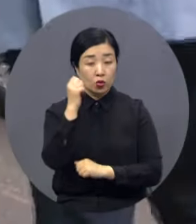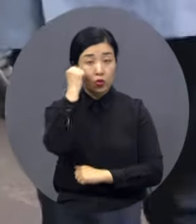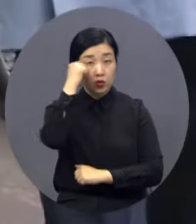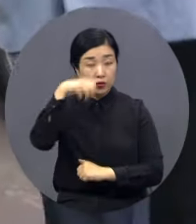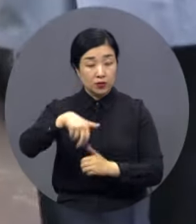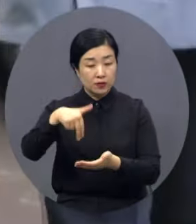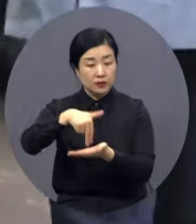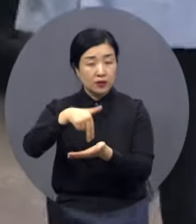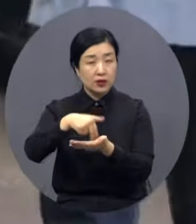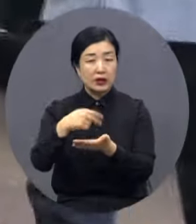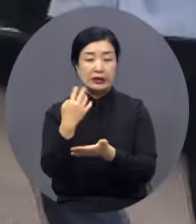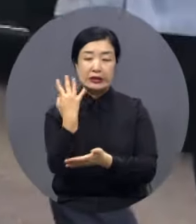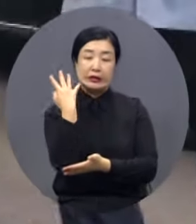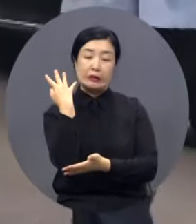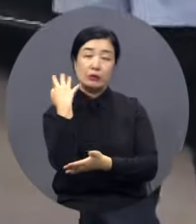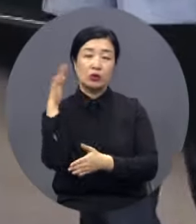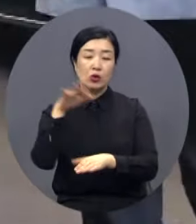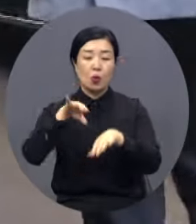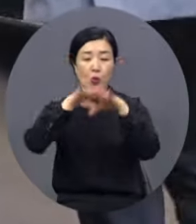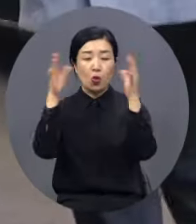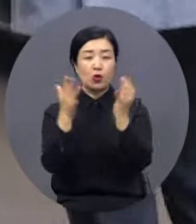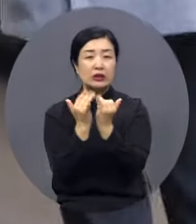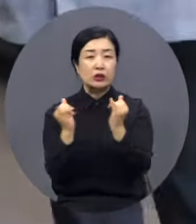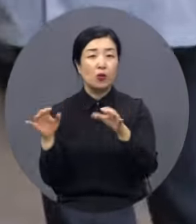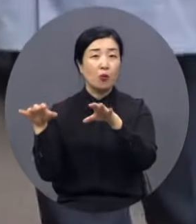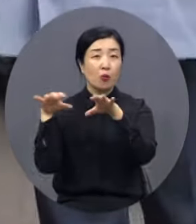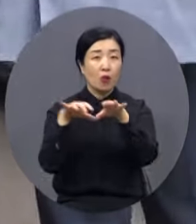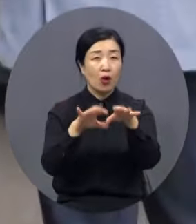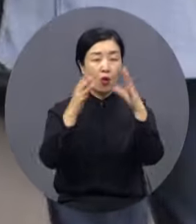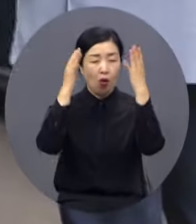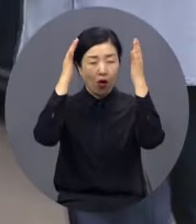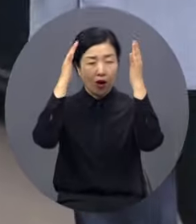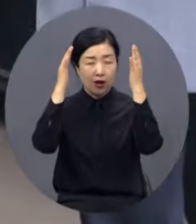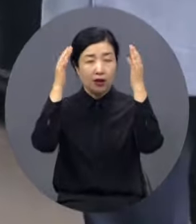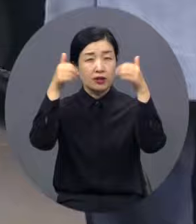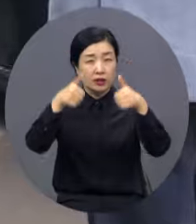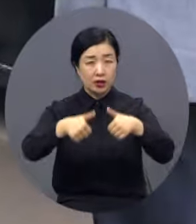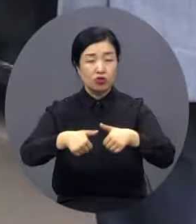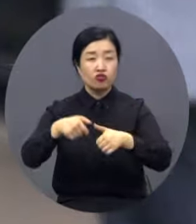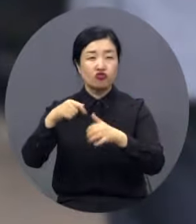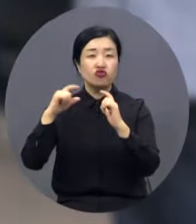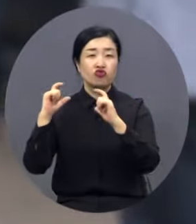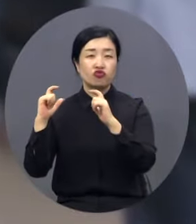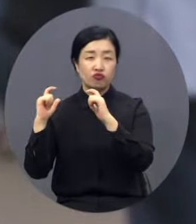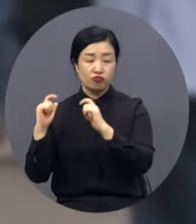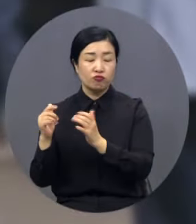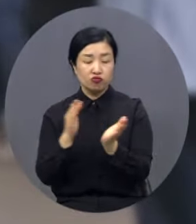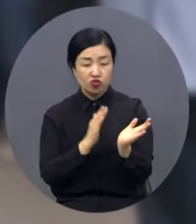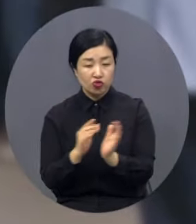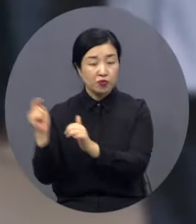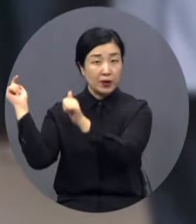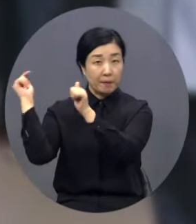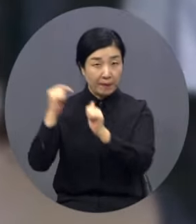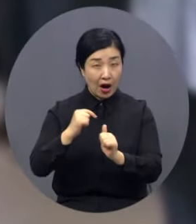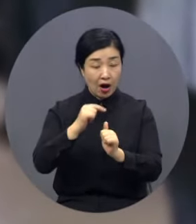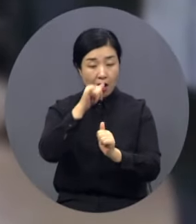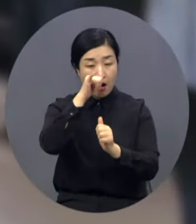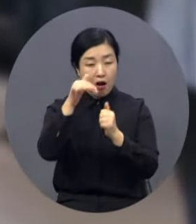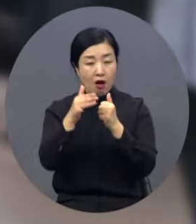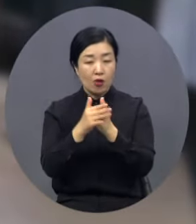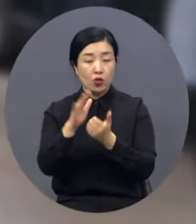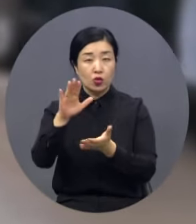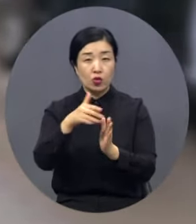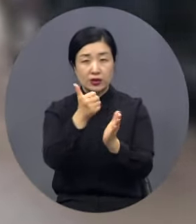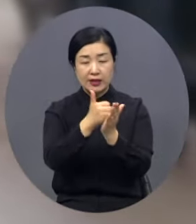측은 4흘 전부터 전직원이 모두 동원돼 환영행사를 준비하라는 지시가 내려졌고 지사와 일행들을 위해